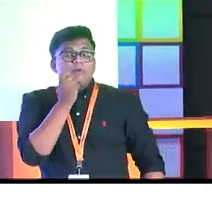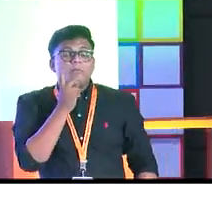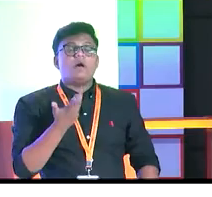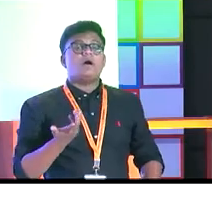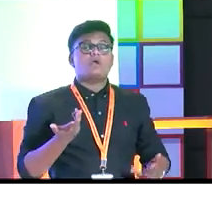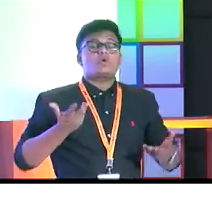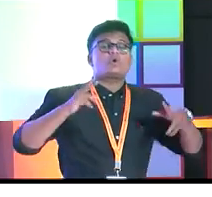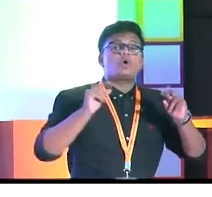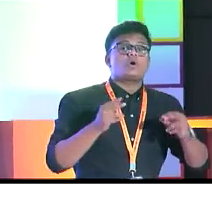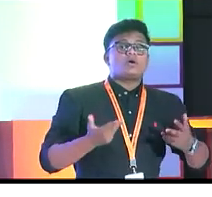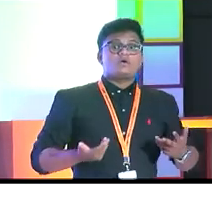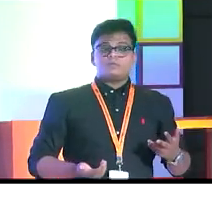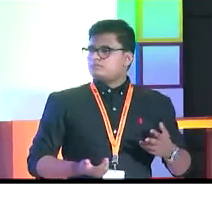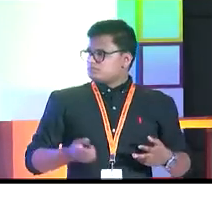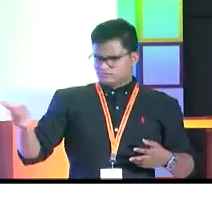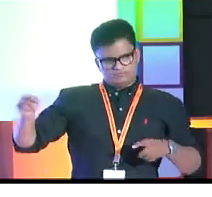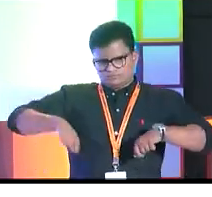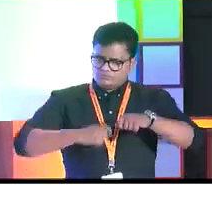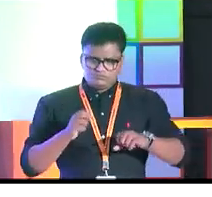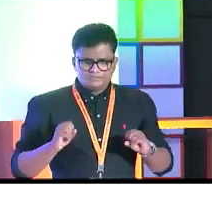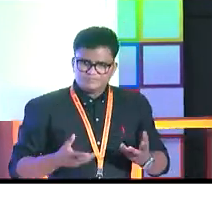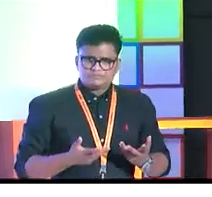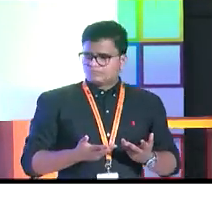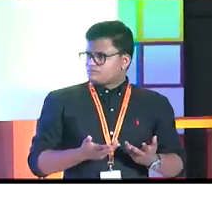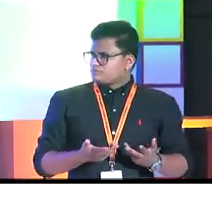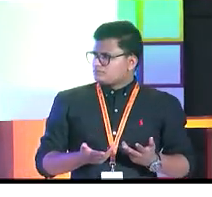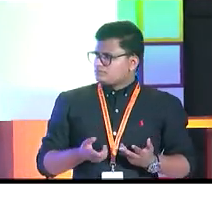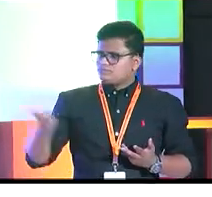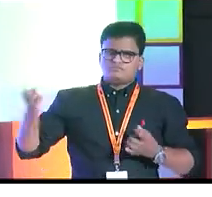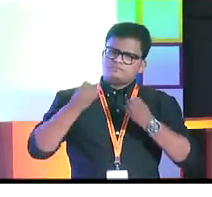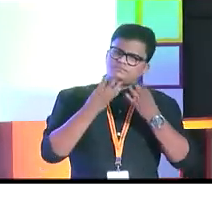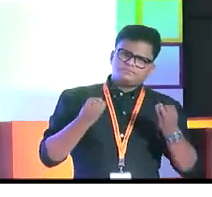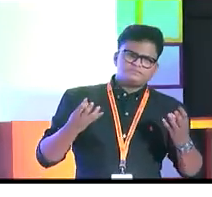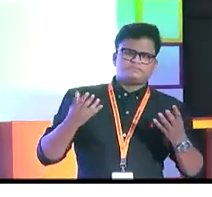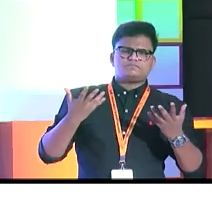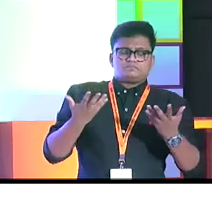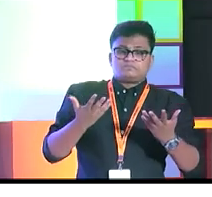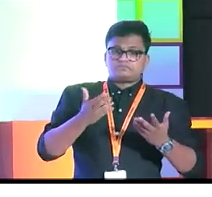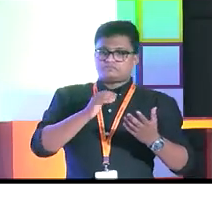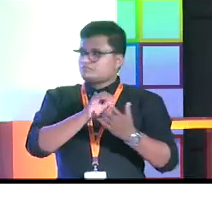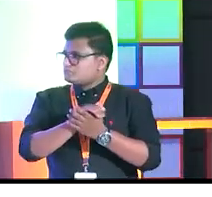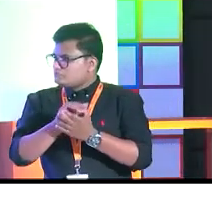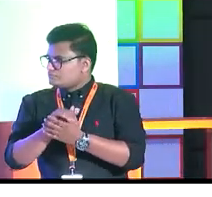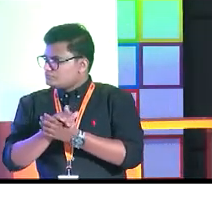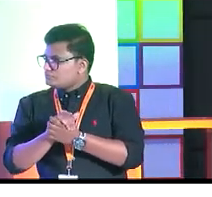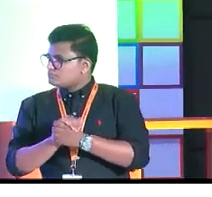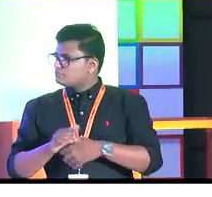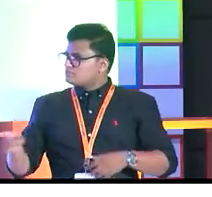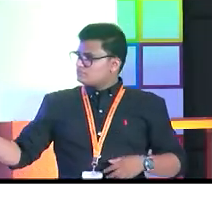मैं तो ऑपरेशन जैसे तैसे हुआ उसका आज मतलब सो मेनी फ्रेंड्स ऑल्सो डोंट नो दिस बट दिस फुट इज़ अ डिस्टॉर्टेड